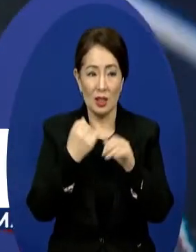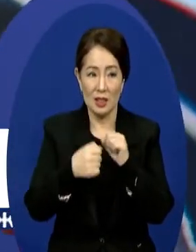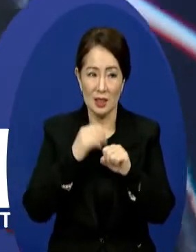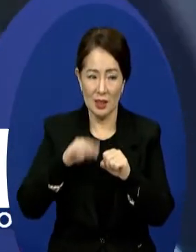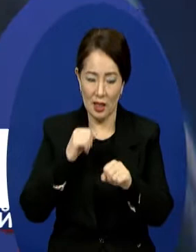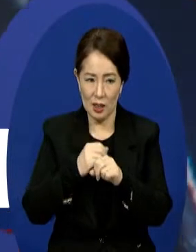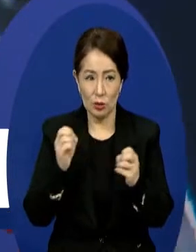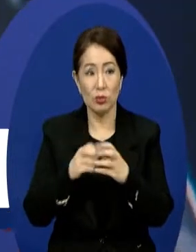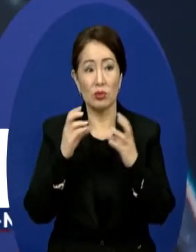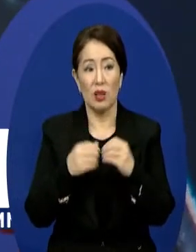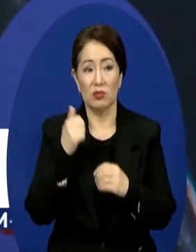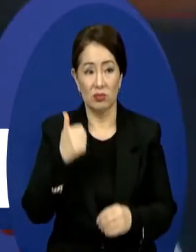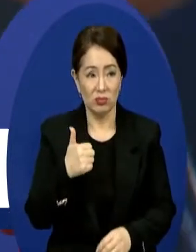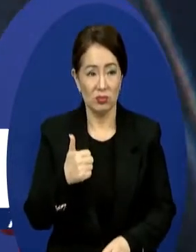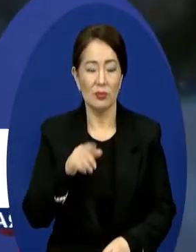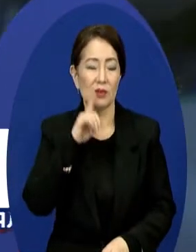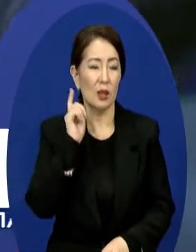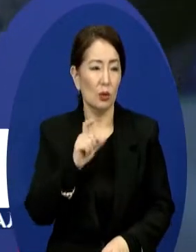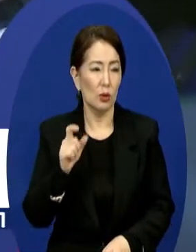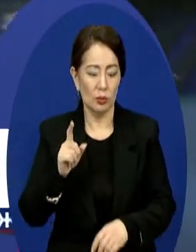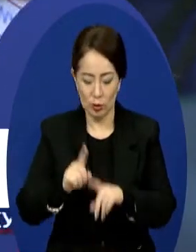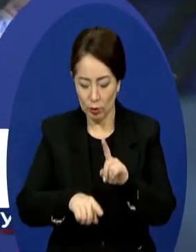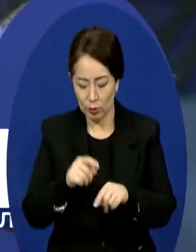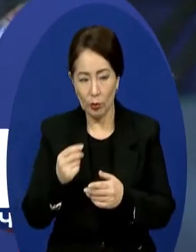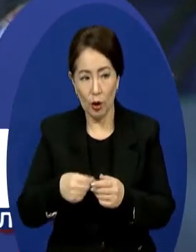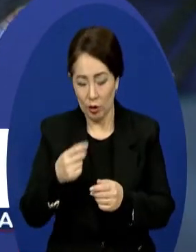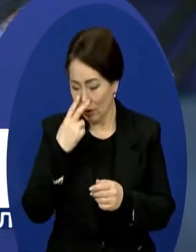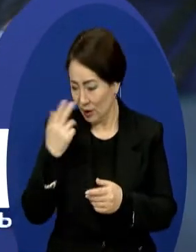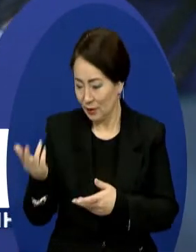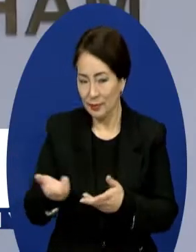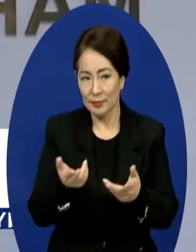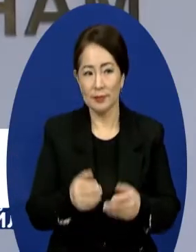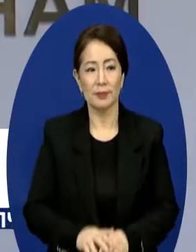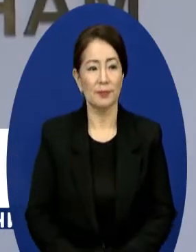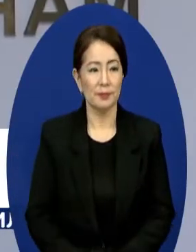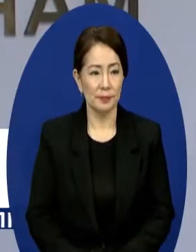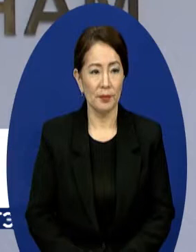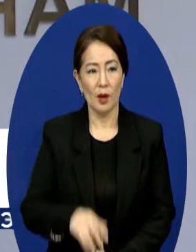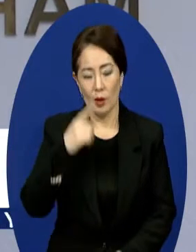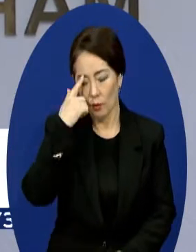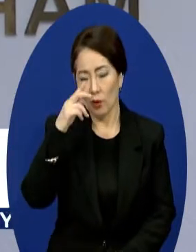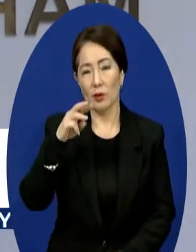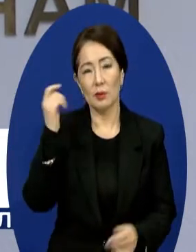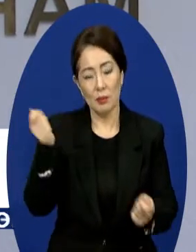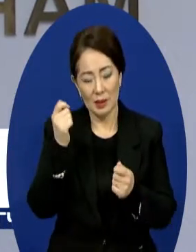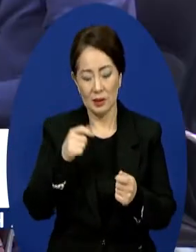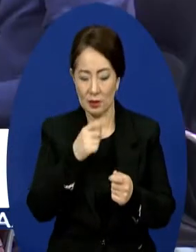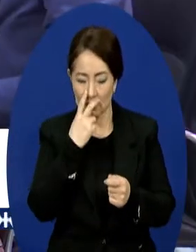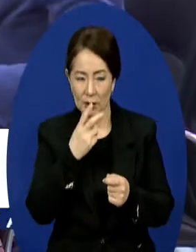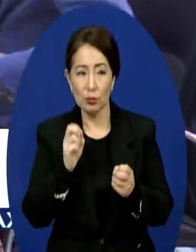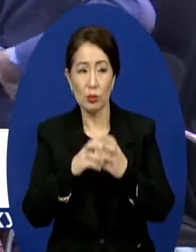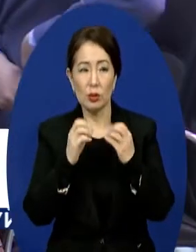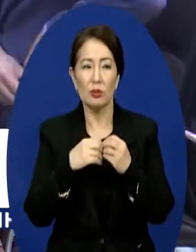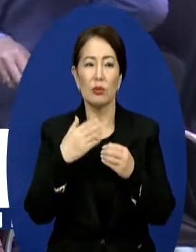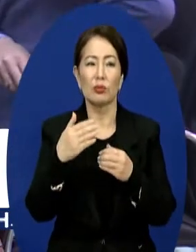хэмжээний биелэл олоод маа залуучууд хөл бөмбөгийг одоо аяа сууж байгааг та бүхэн харж байна. Монгол малчны хотноос ингэж бий болсон бүтээгдэхүүн